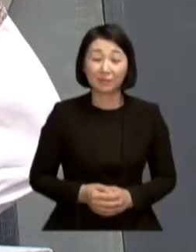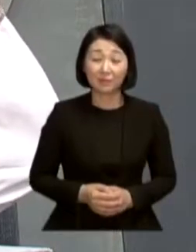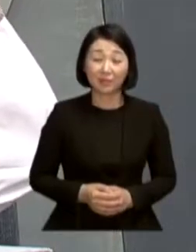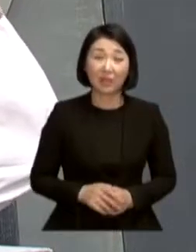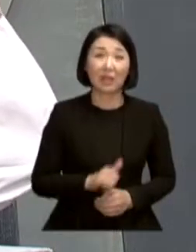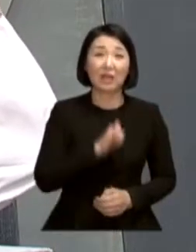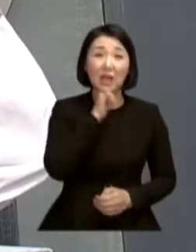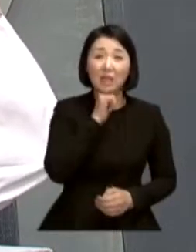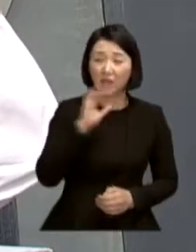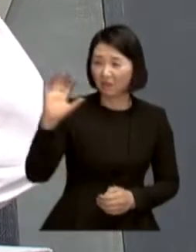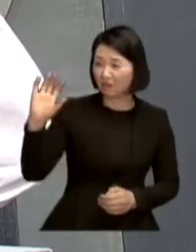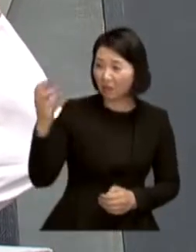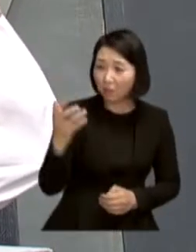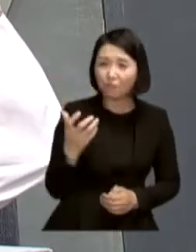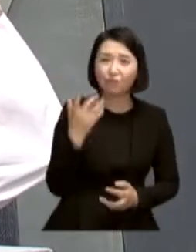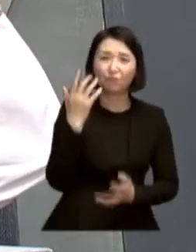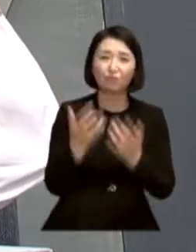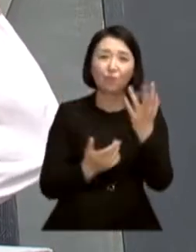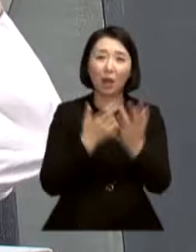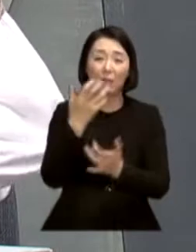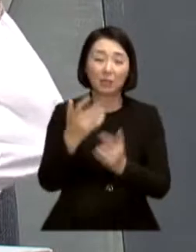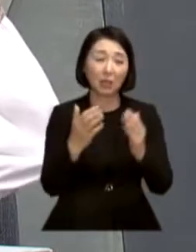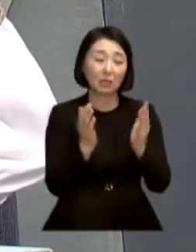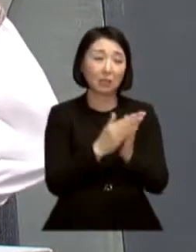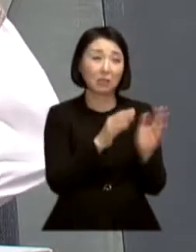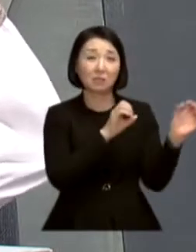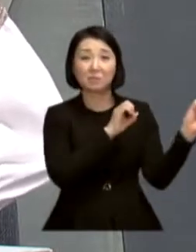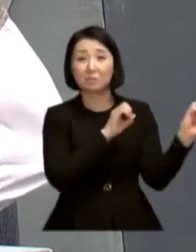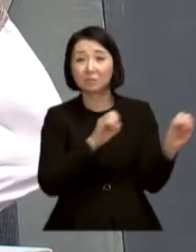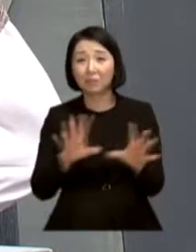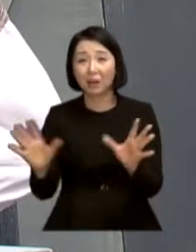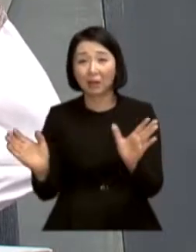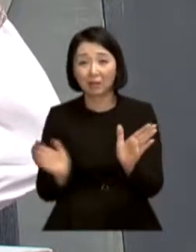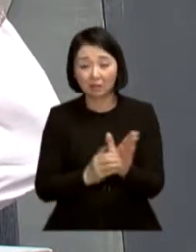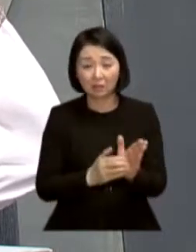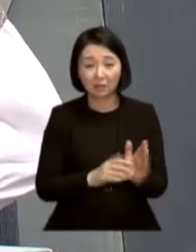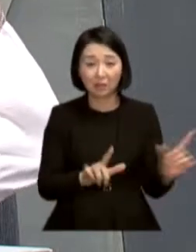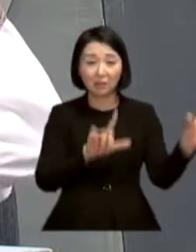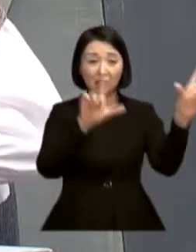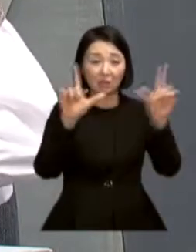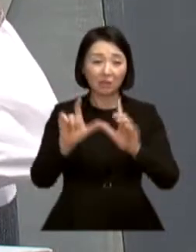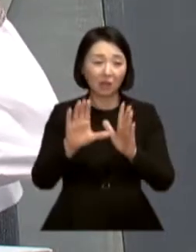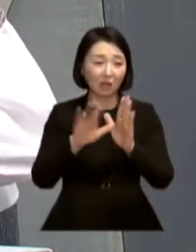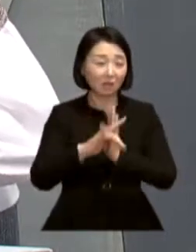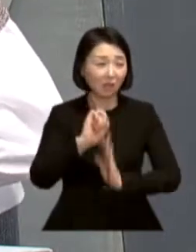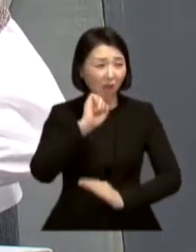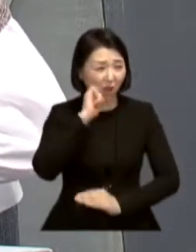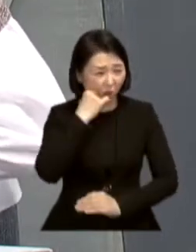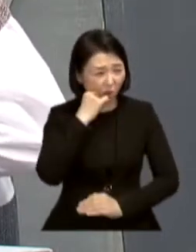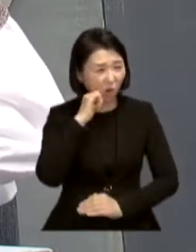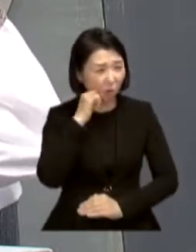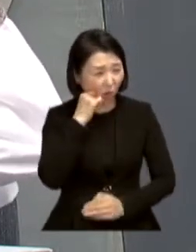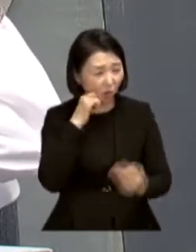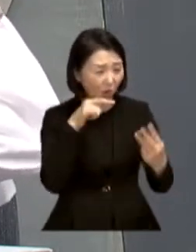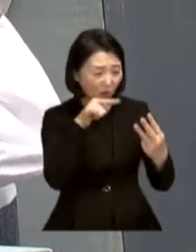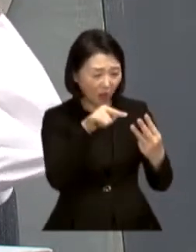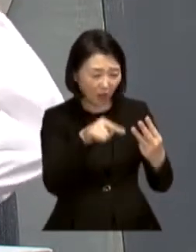가난, 태풍, 화재, 거처를 잃은 이들, 우리 삶 속에 어려움이란 어려움은 네.